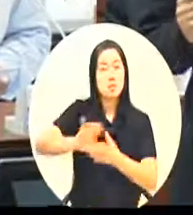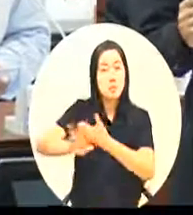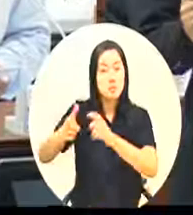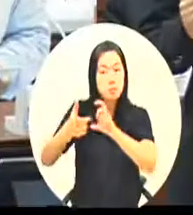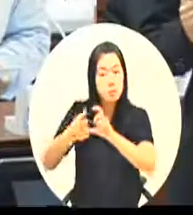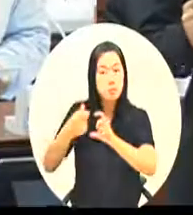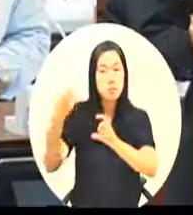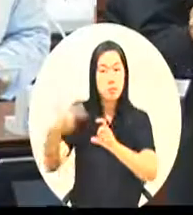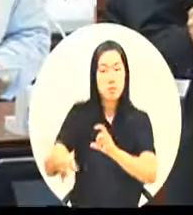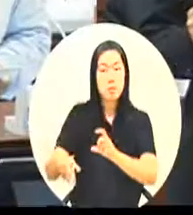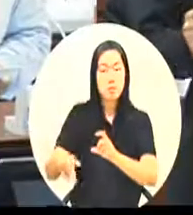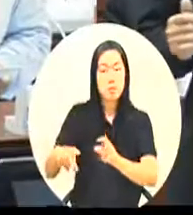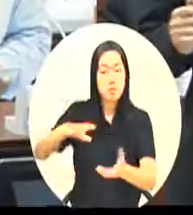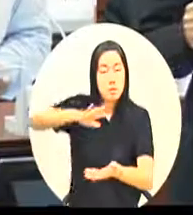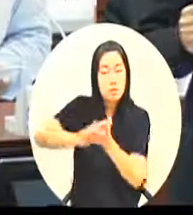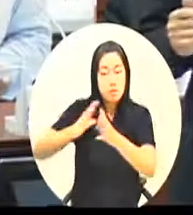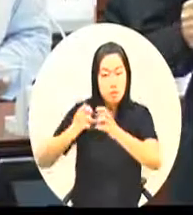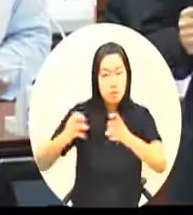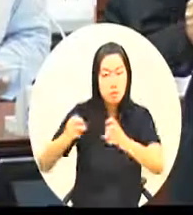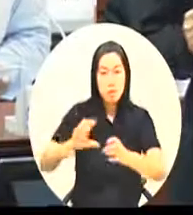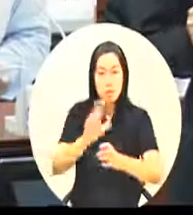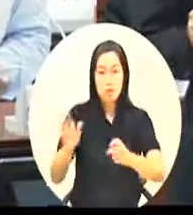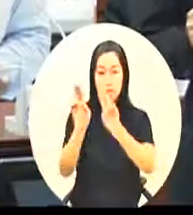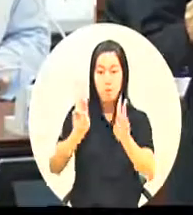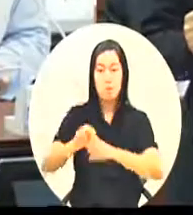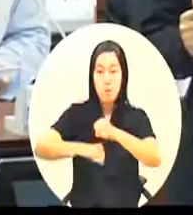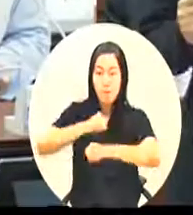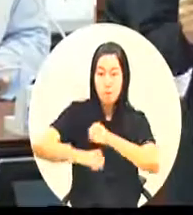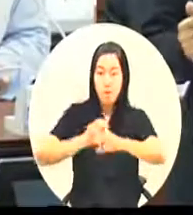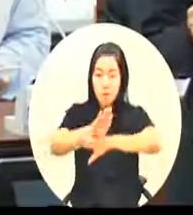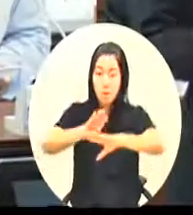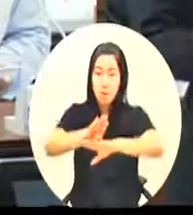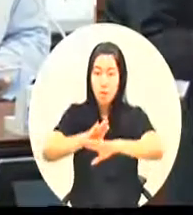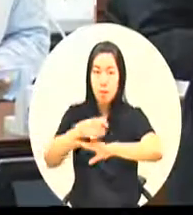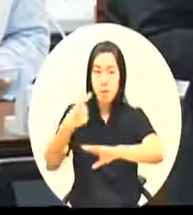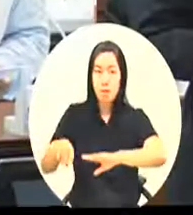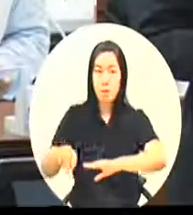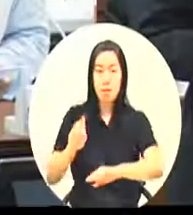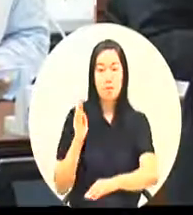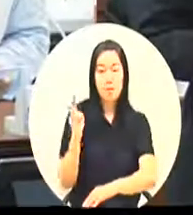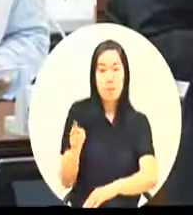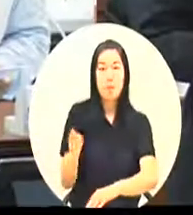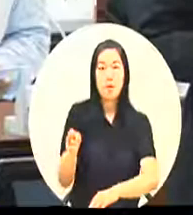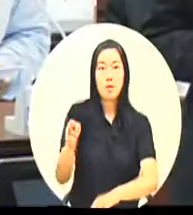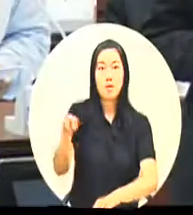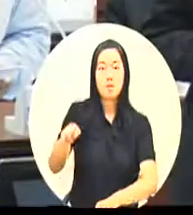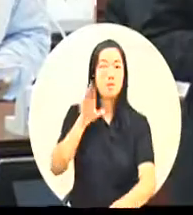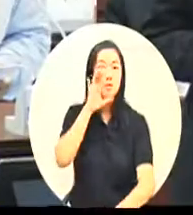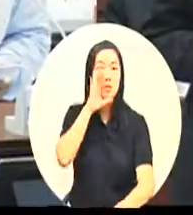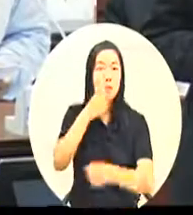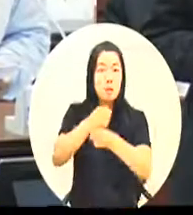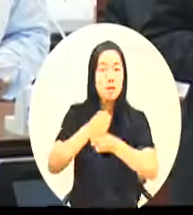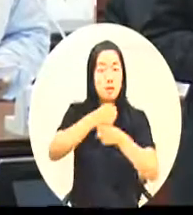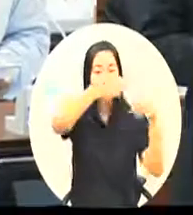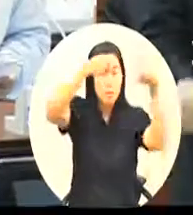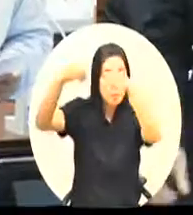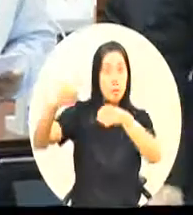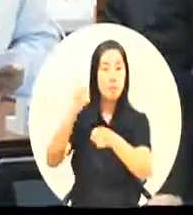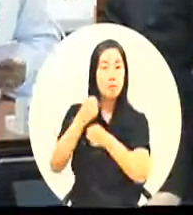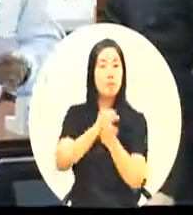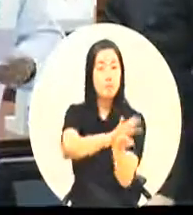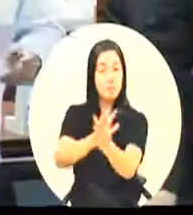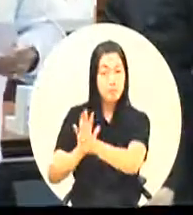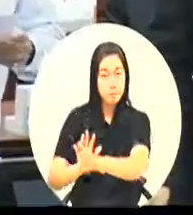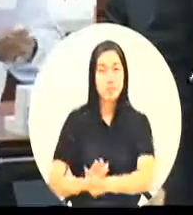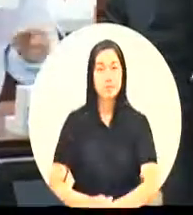种压缩式的用电动的压缩式的垃圾车调到那个哈马星来做一个服务。